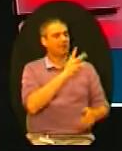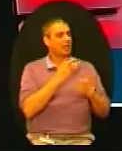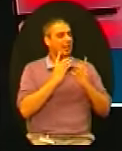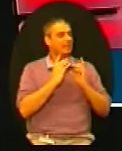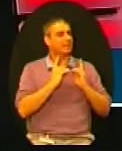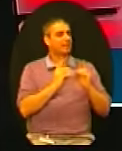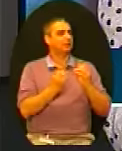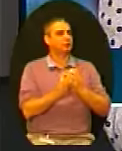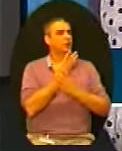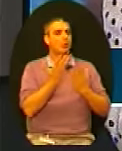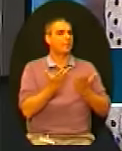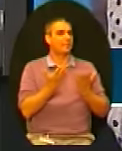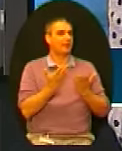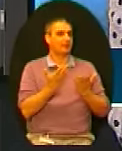השיקום.